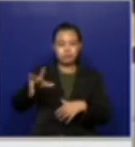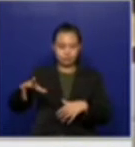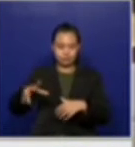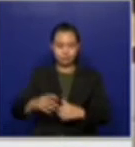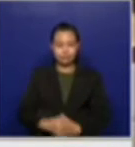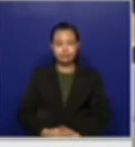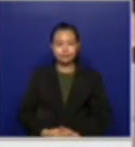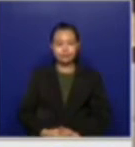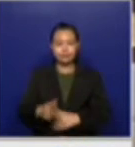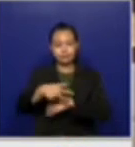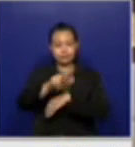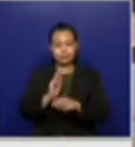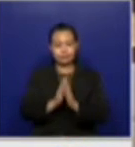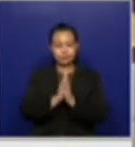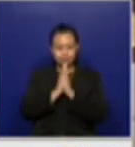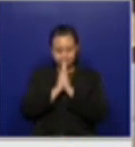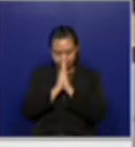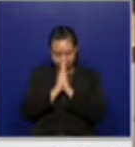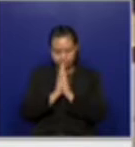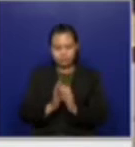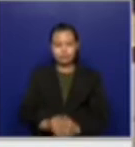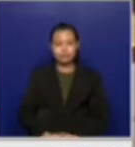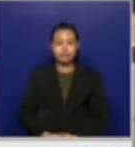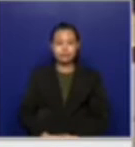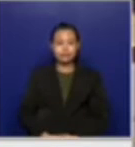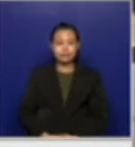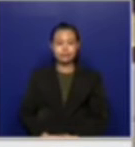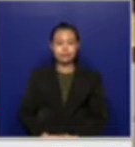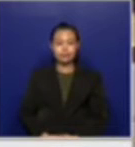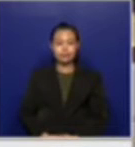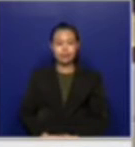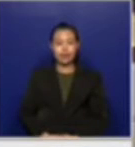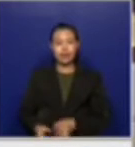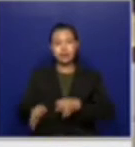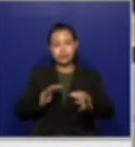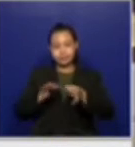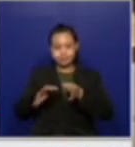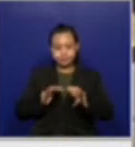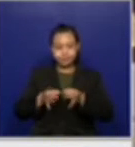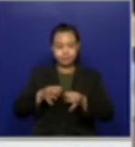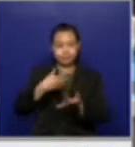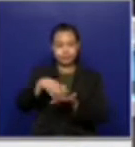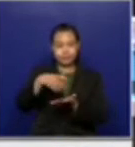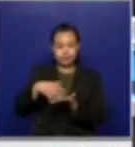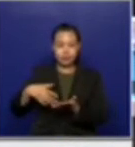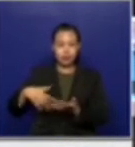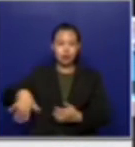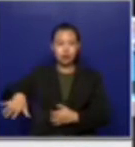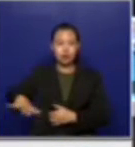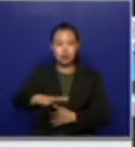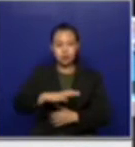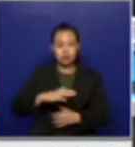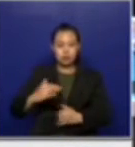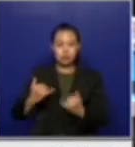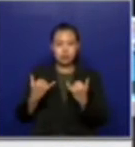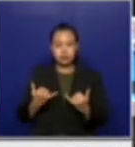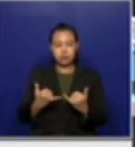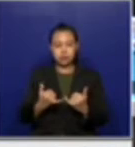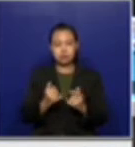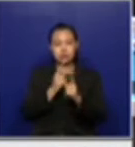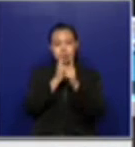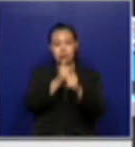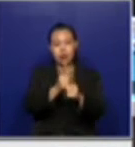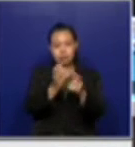านประธานที่เคารพครับการอภิปรายทั่วไปครั้งนี้เป็นการอภิปรายตามรัฐธรรมนูญมาตร